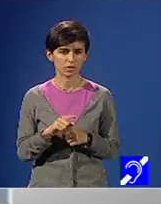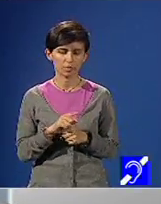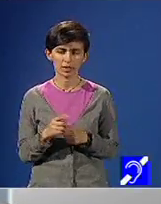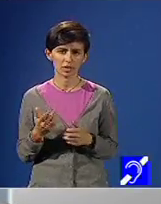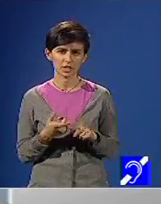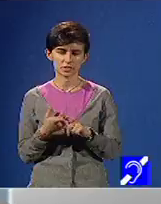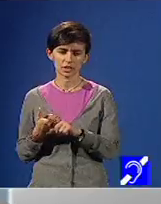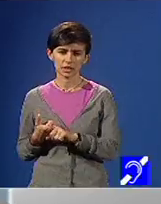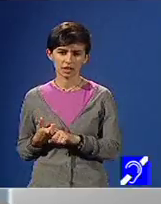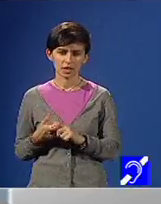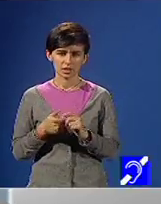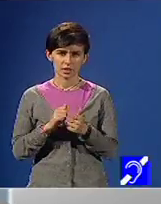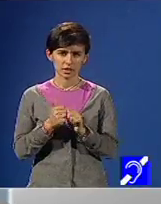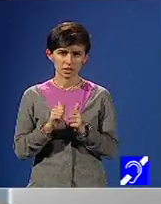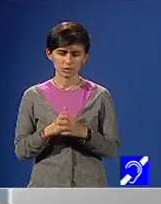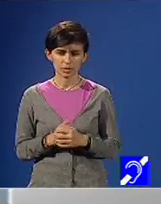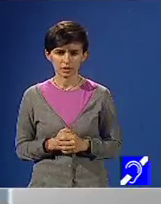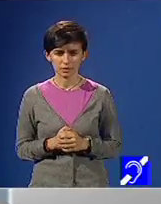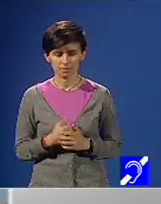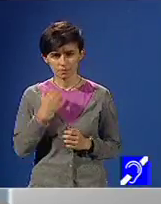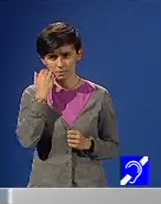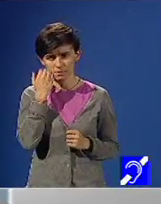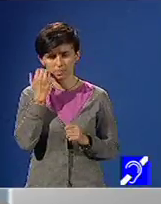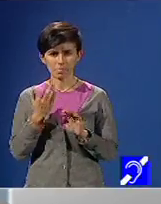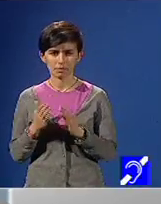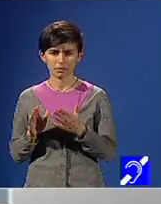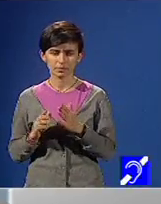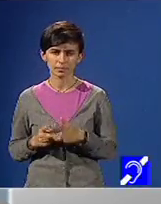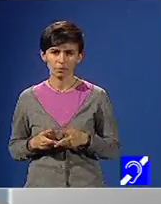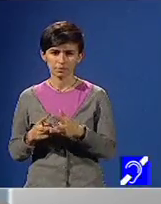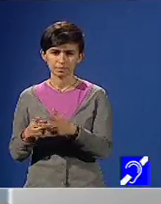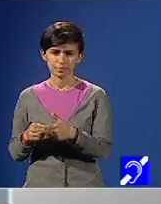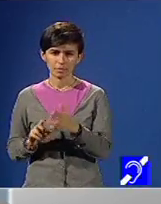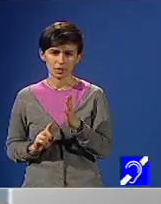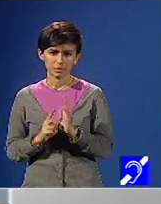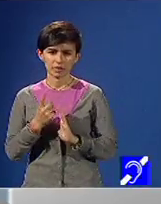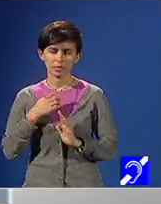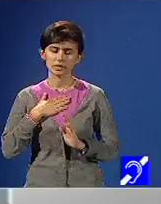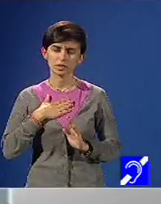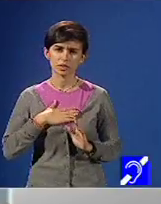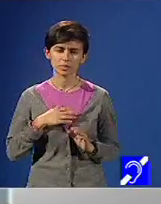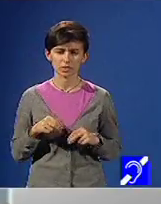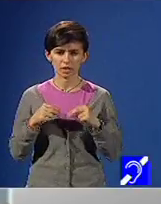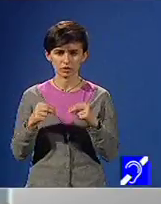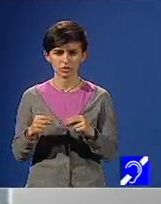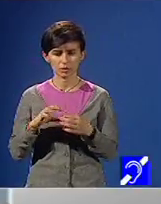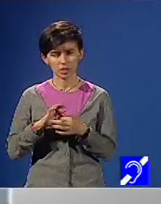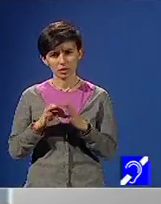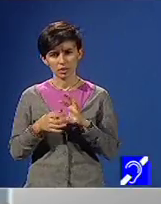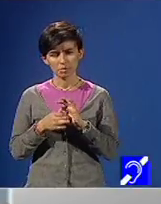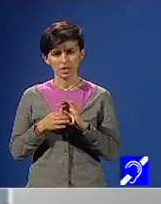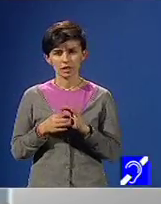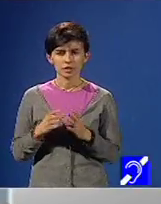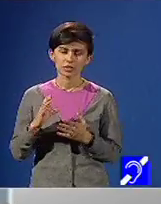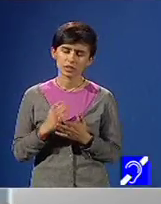de partea sportivă. Deci atunci când am luat drumul performanței, ne dorim să ajungem la o olimpiadă și de ce nu să facem față